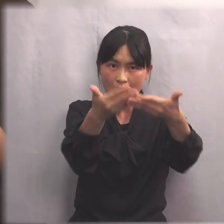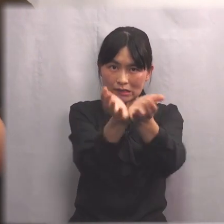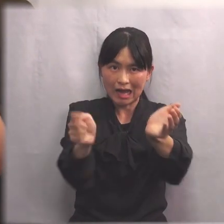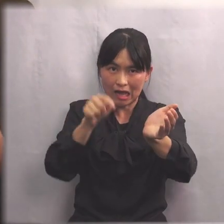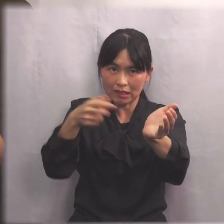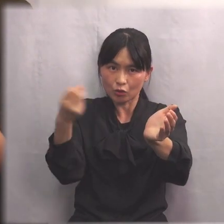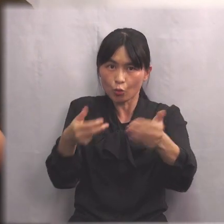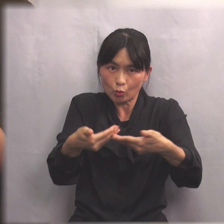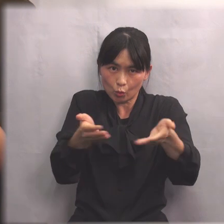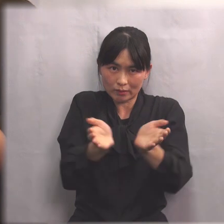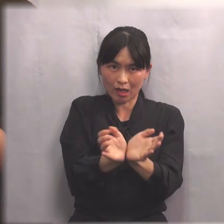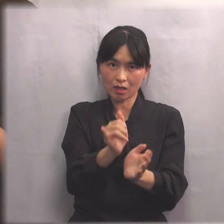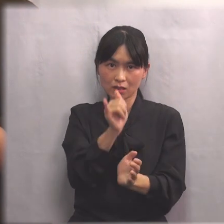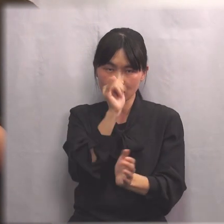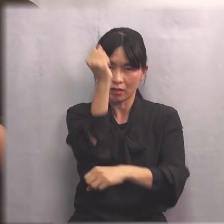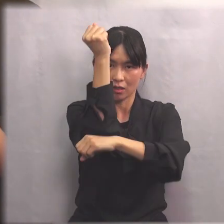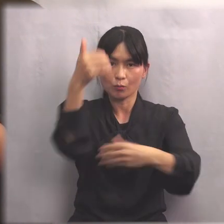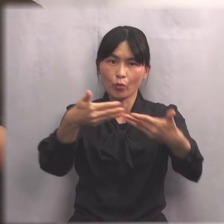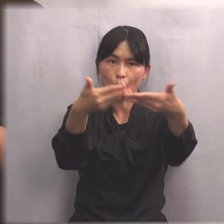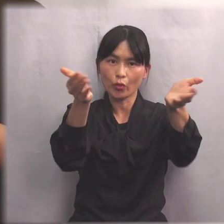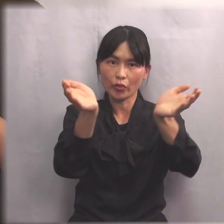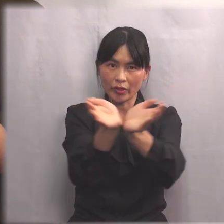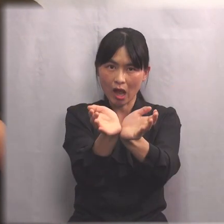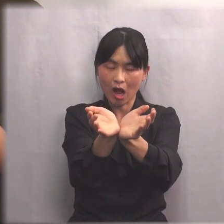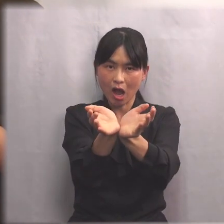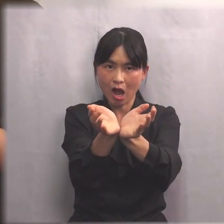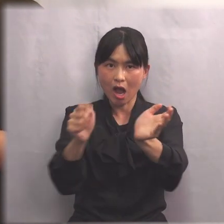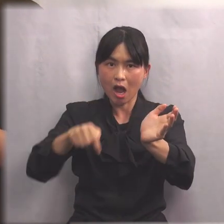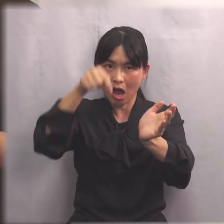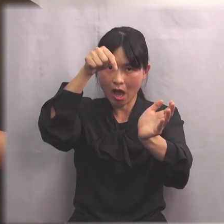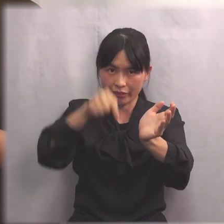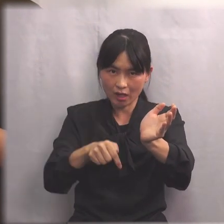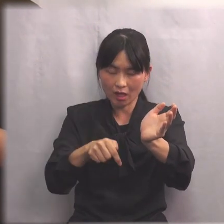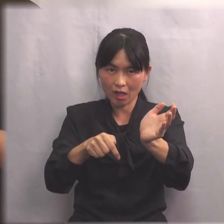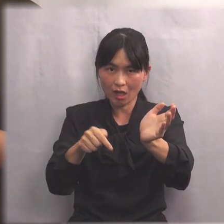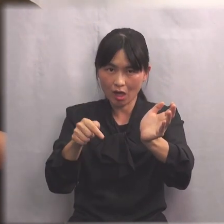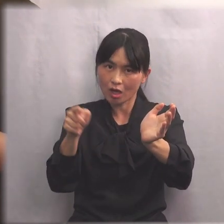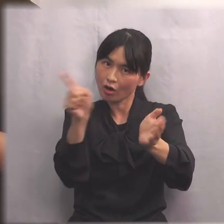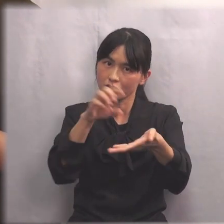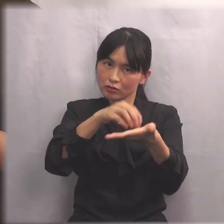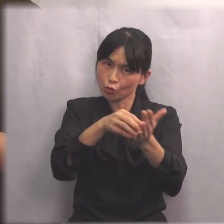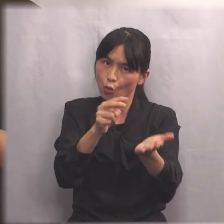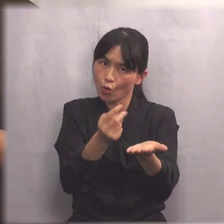독립적인 성격을 가지고 아마도 예를 들면 인사권과